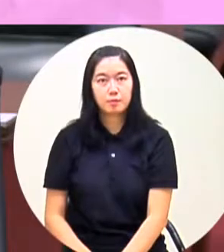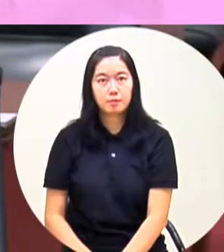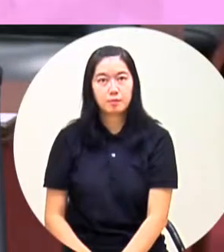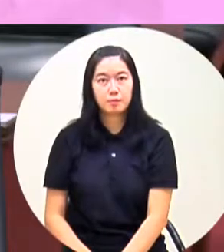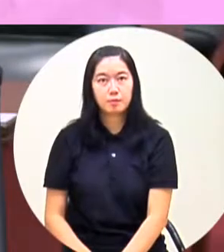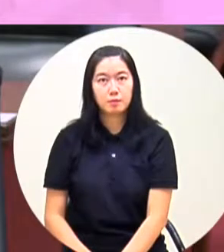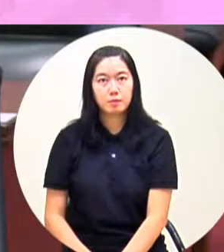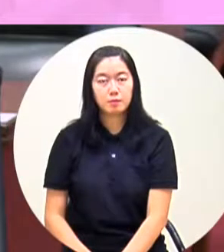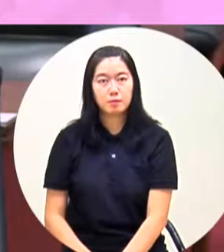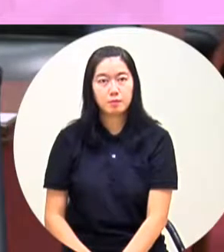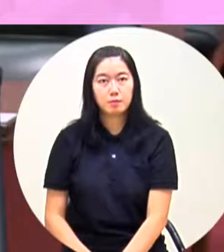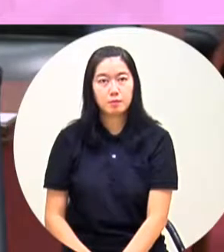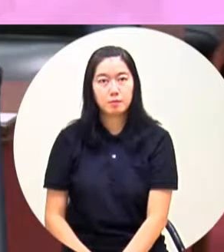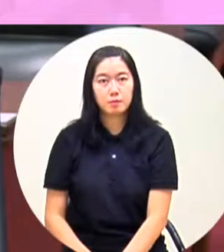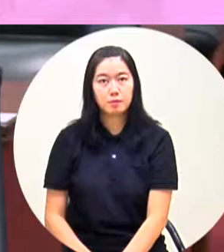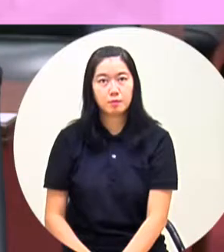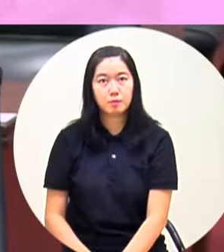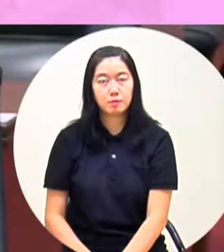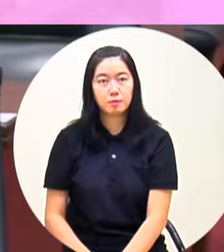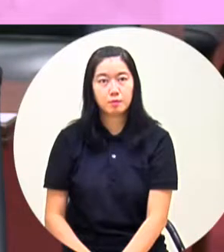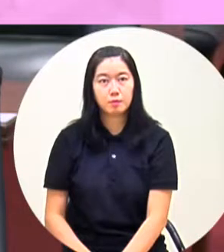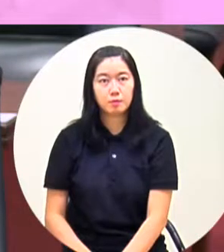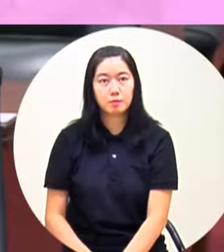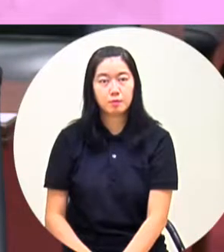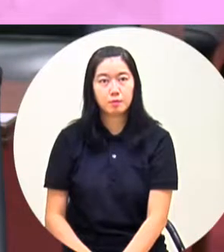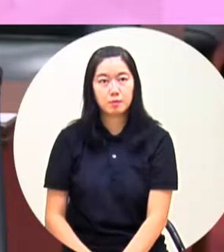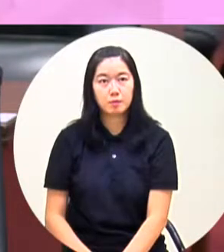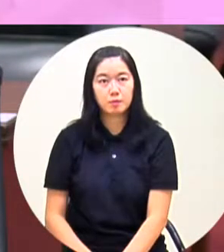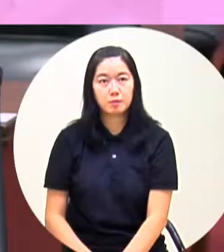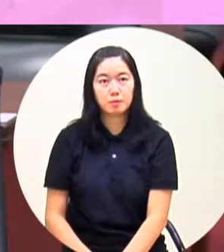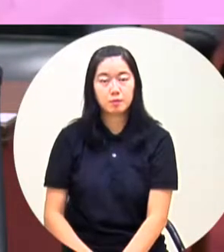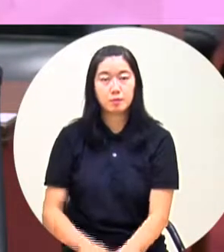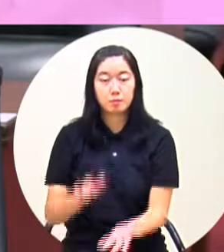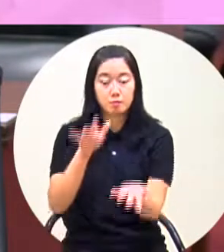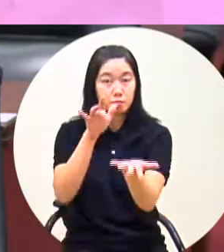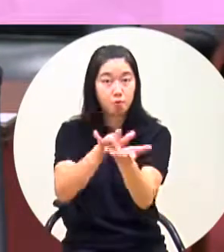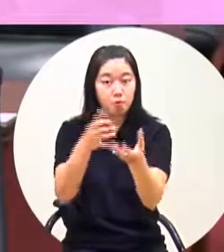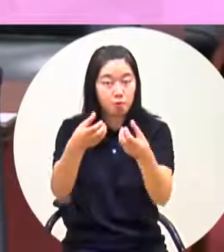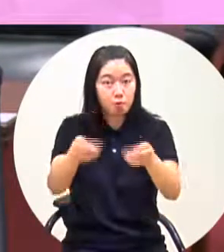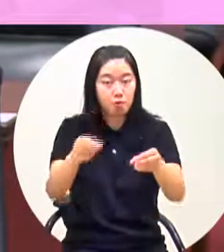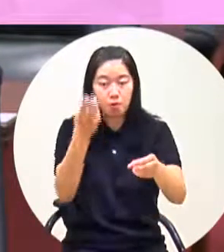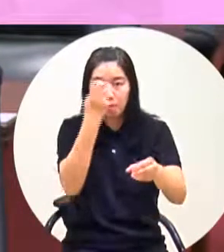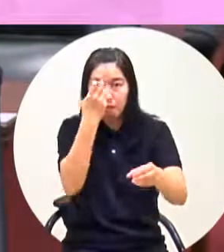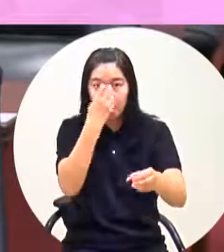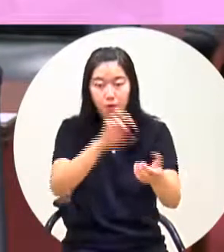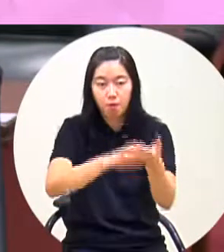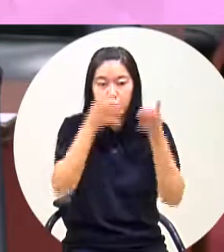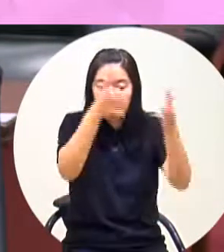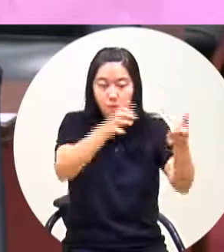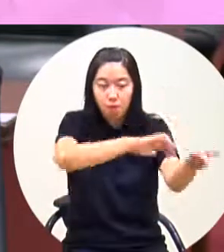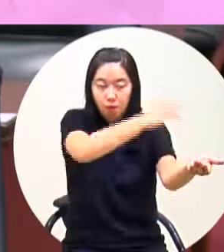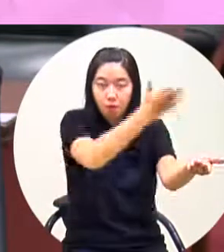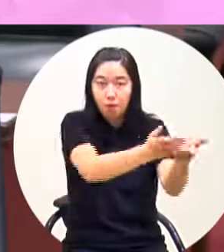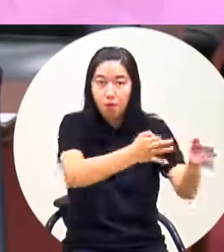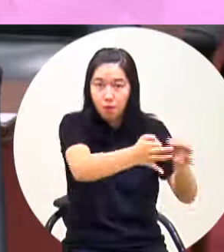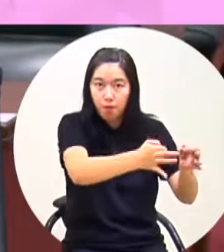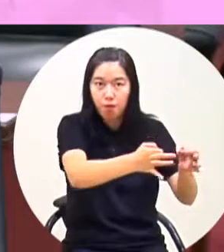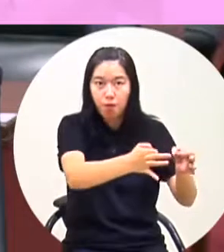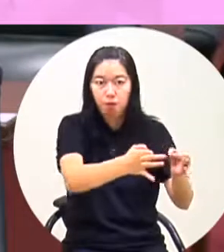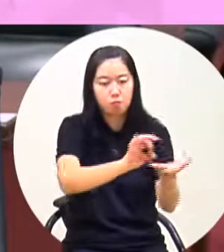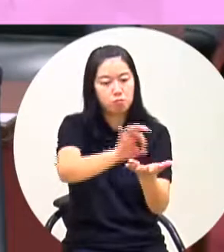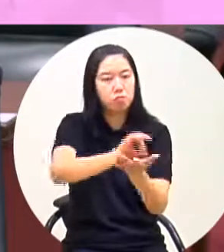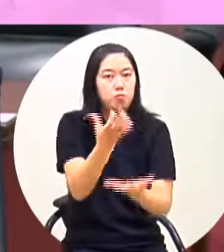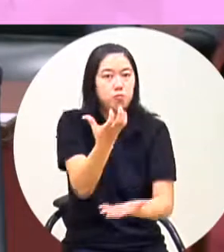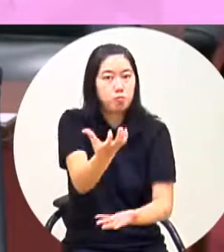毒弹在查那个卖场嘛哈，那用最多的应该是在早餐店了哈，所